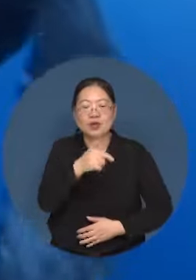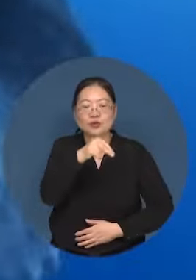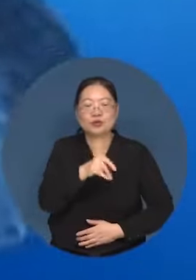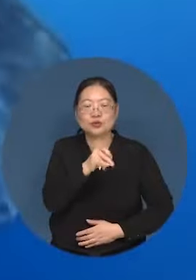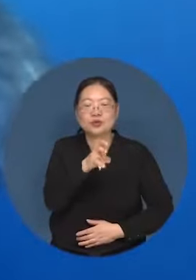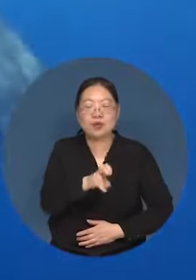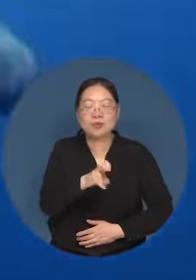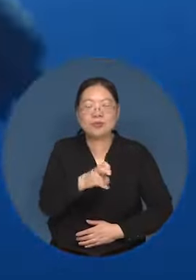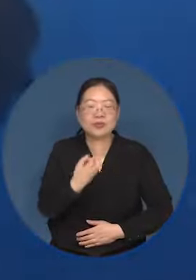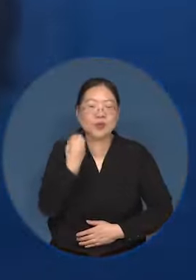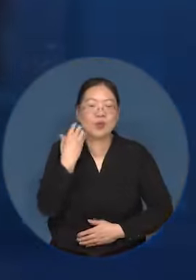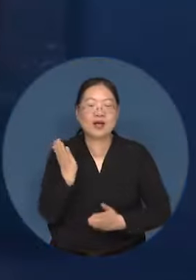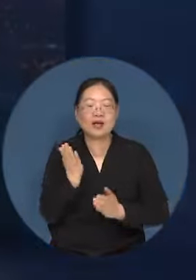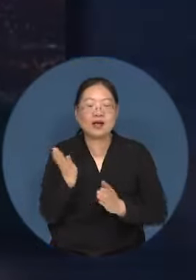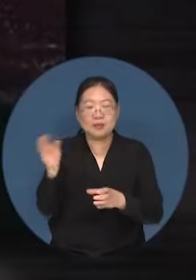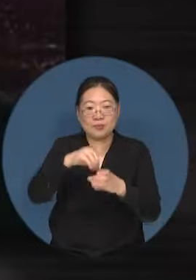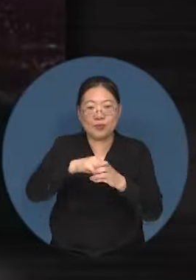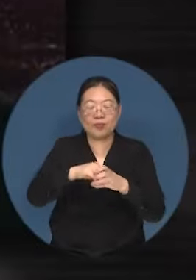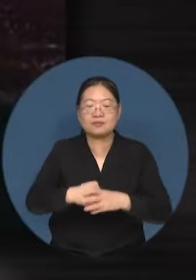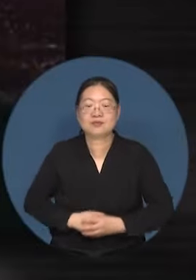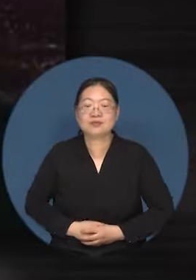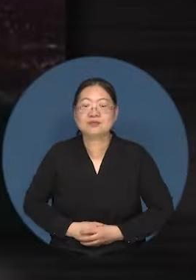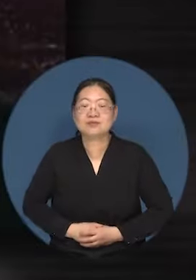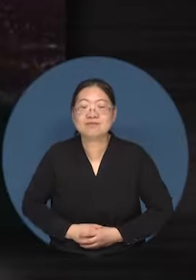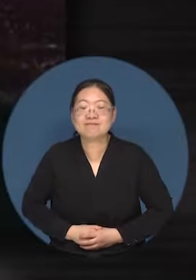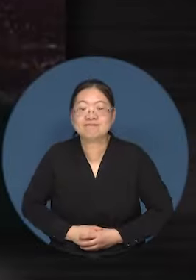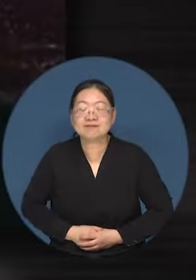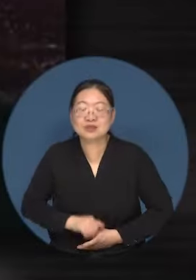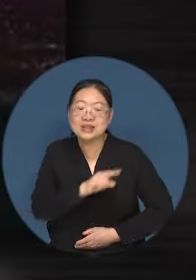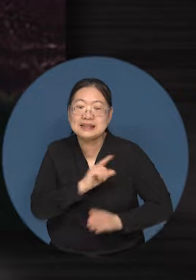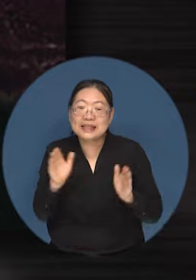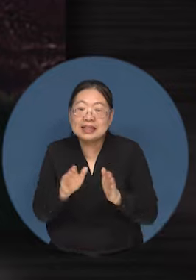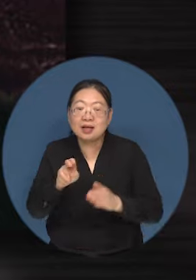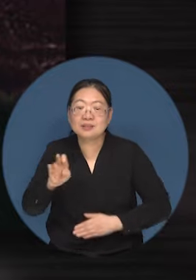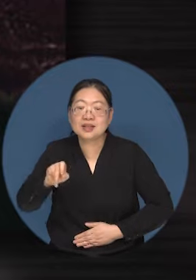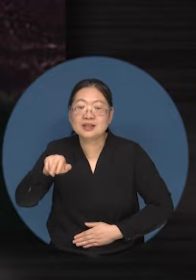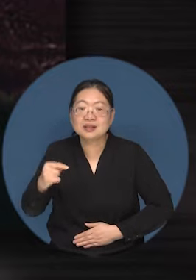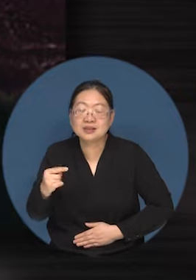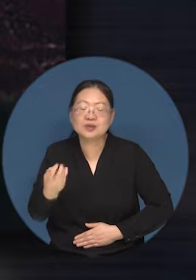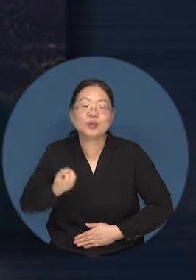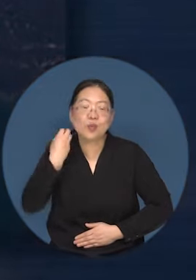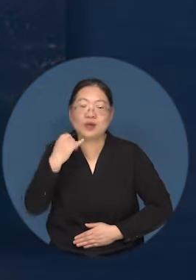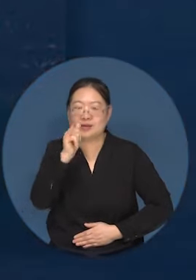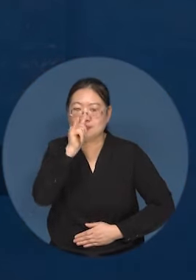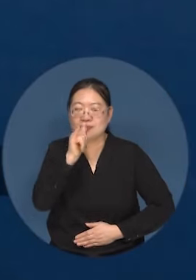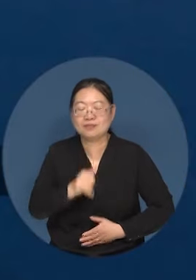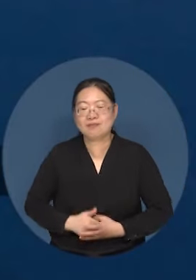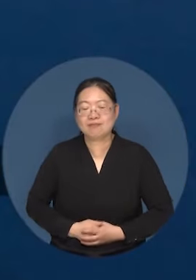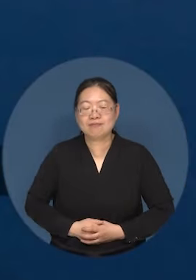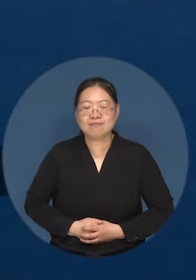많은 수영고래 중에서 가장 크기가 작은 밍크고래도 마찬가지예요. 네.